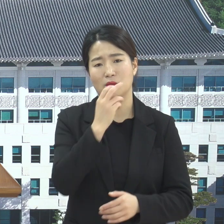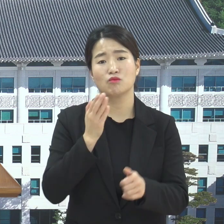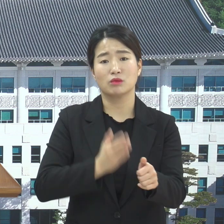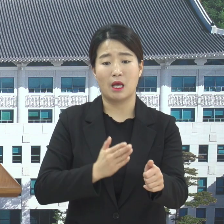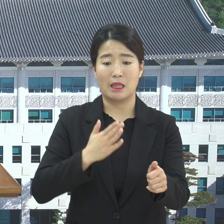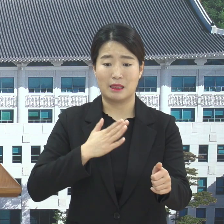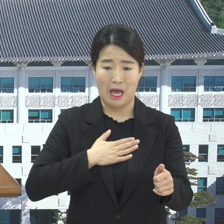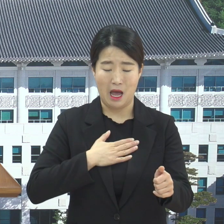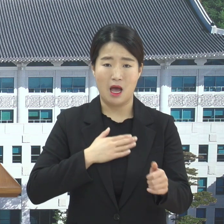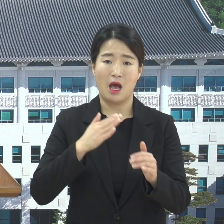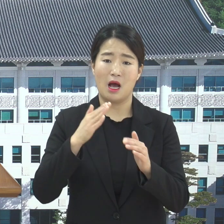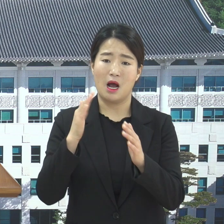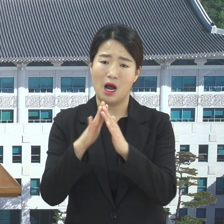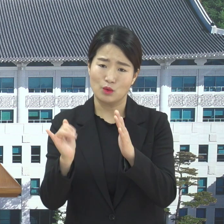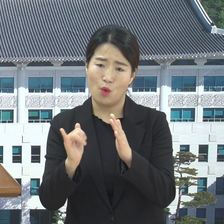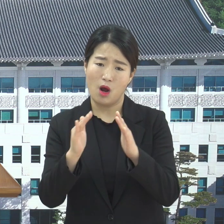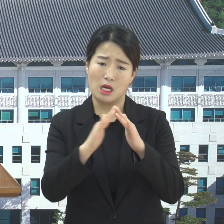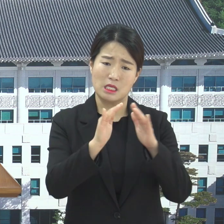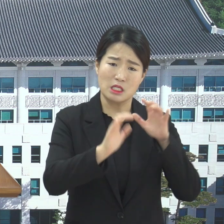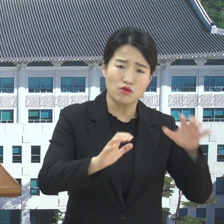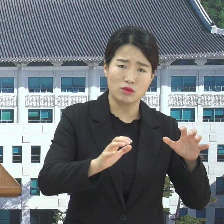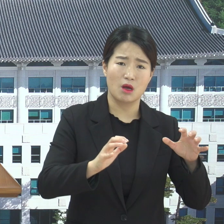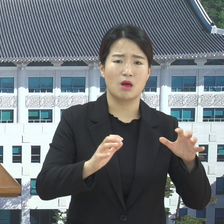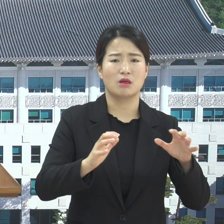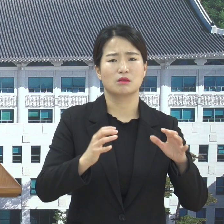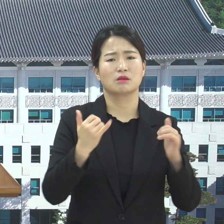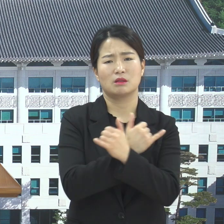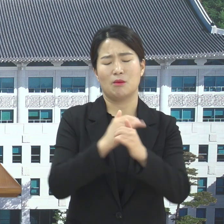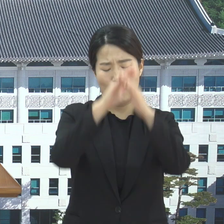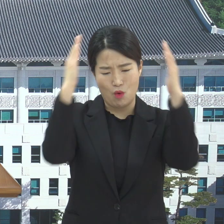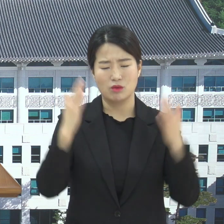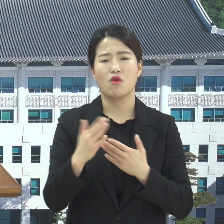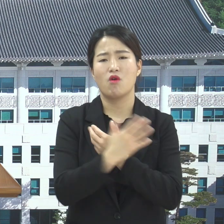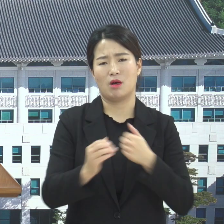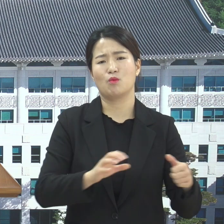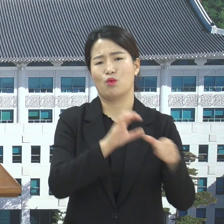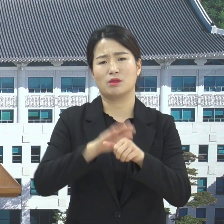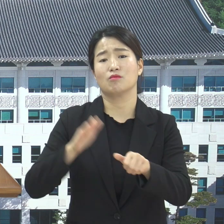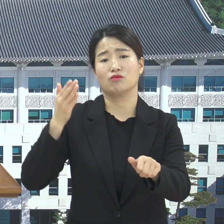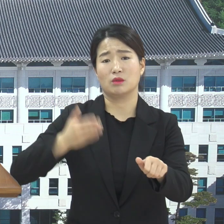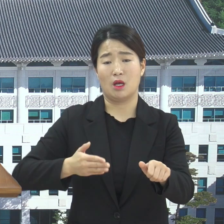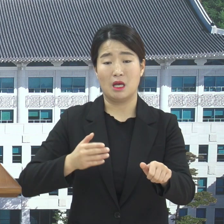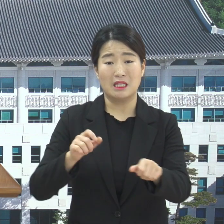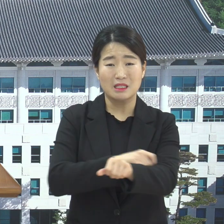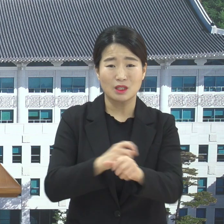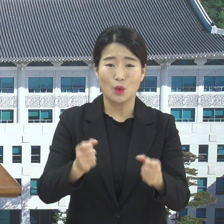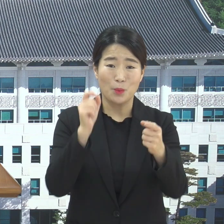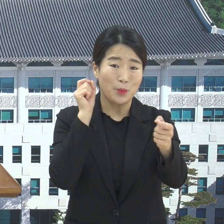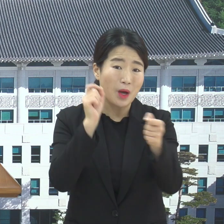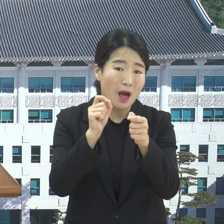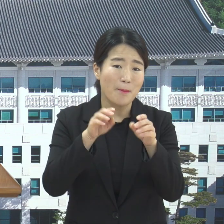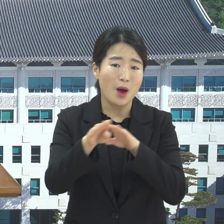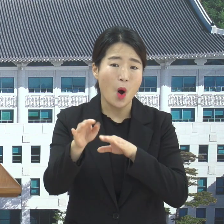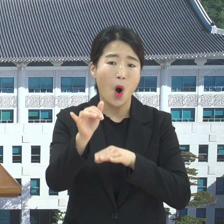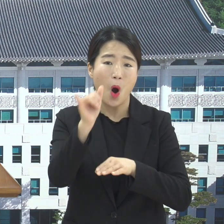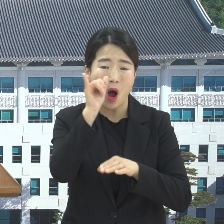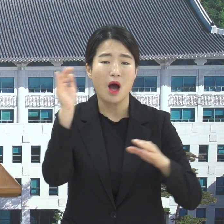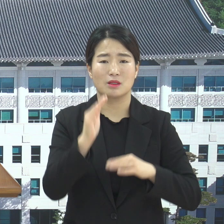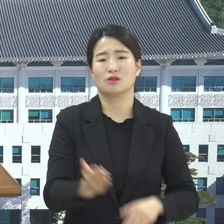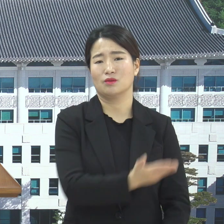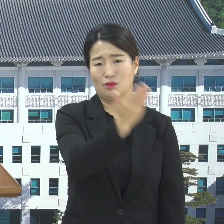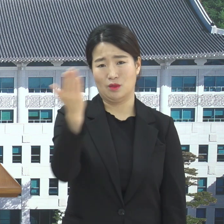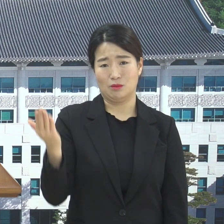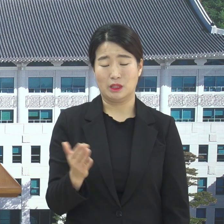자신과 가족, 이웃의 생명과 건강을 지켜주십시오. 특히 졸업을 앞두거나 방학을 맞이한 학생